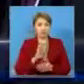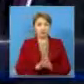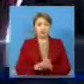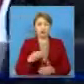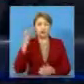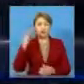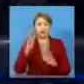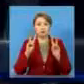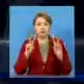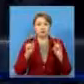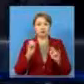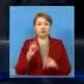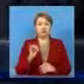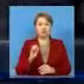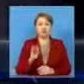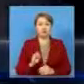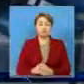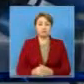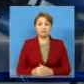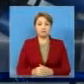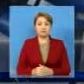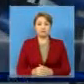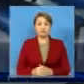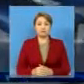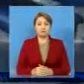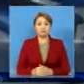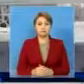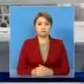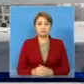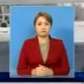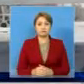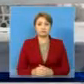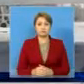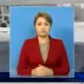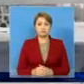иностранным названием «Duty Free». Николай Сырбов, Жанадиль Сагиев, Самат Каликенов, телеканал «Актюбе».